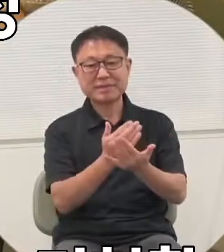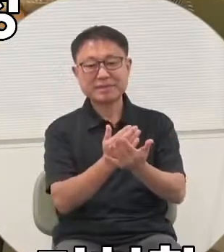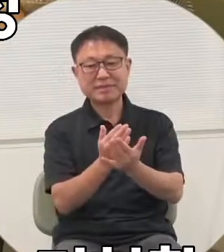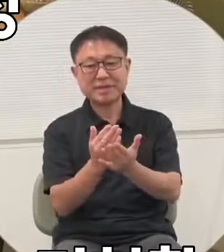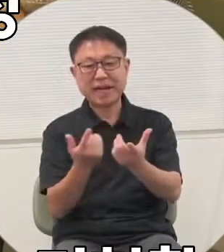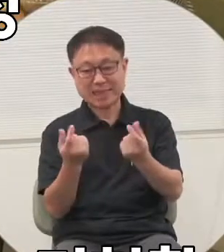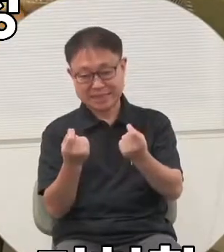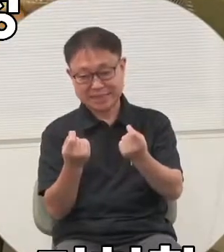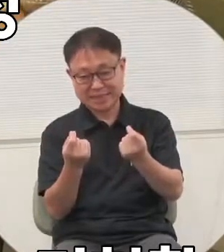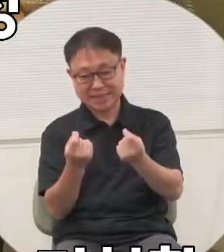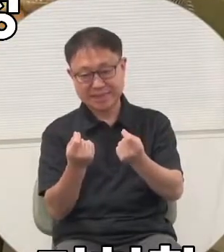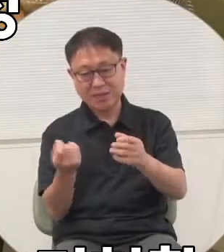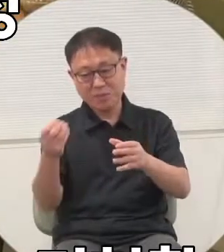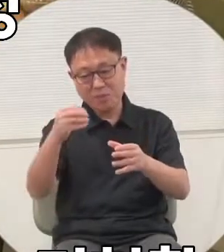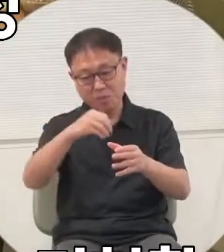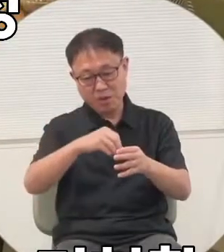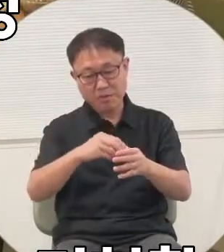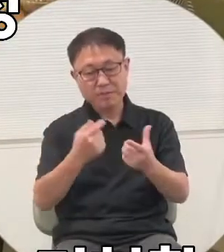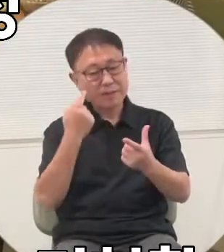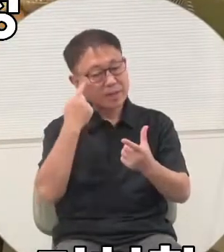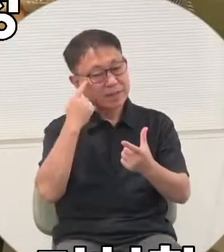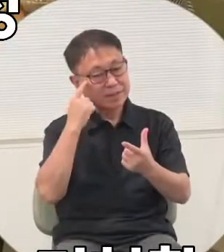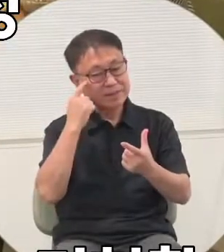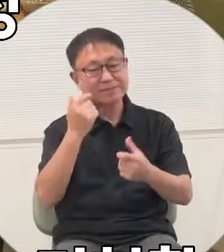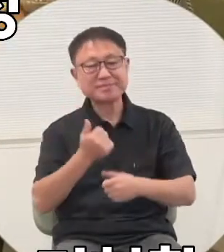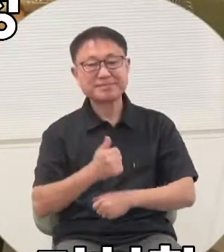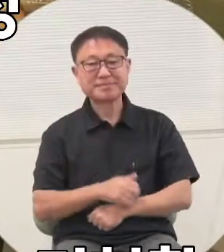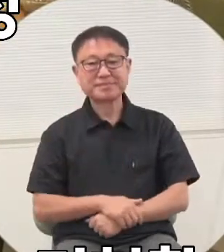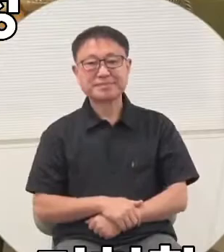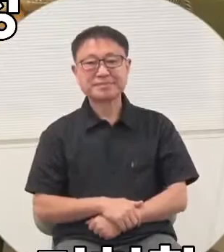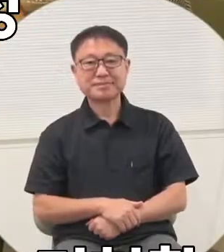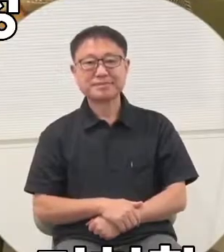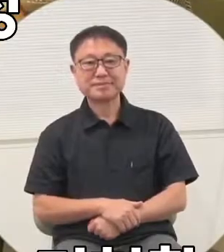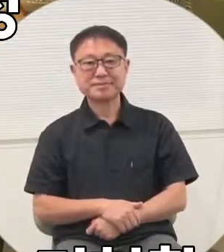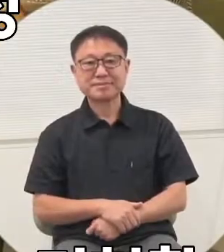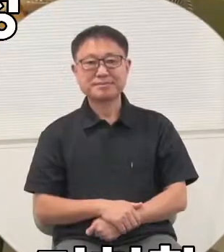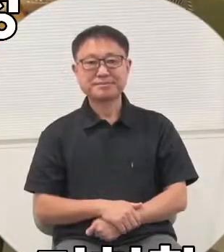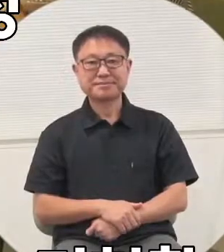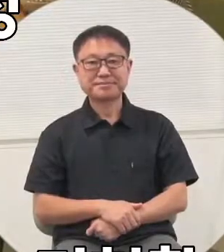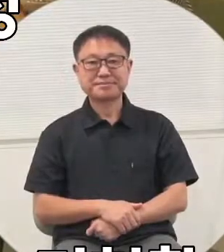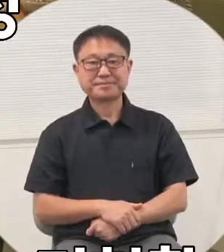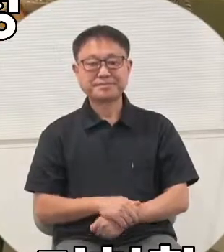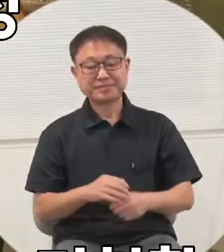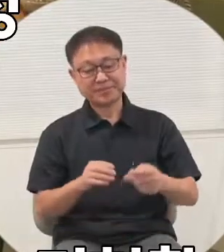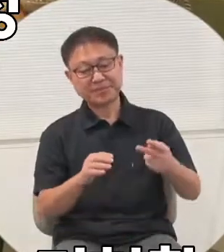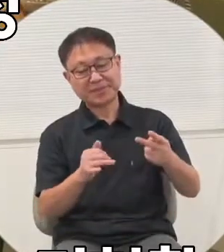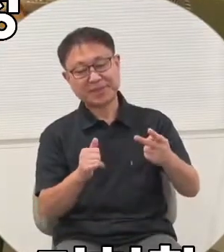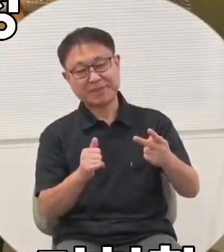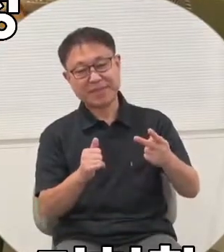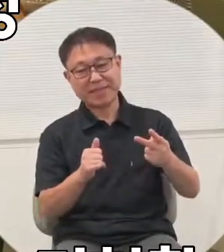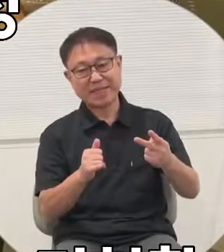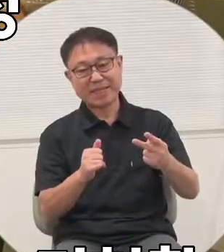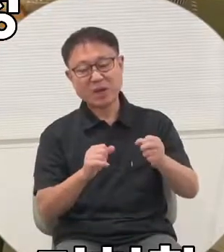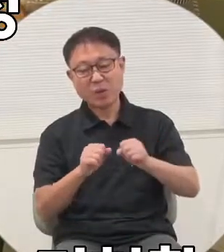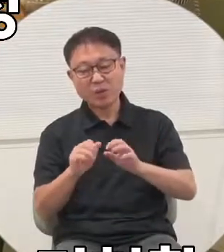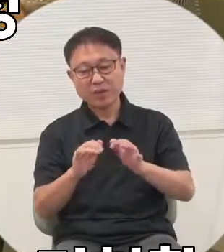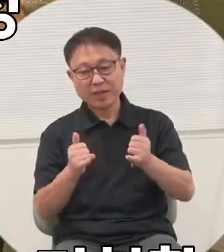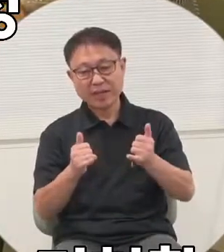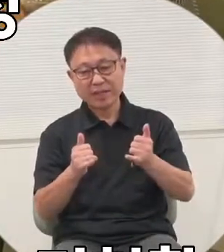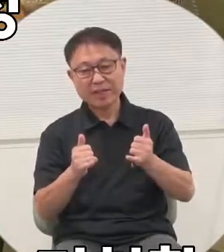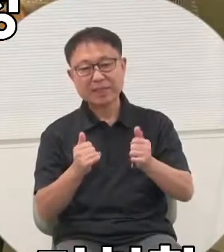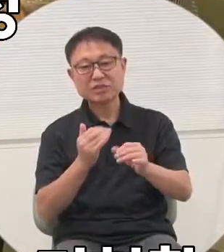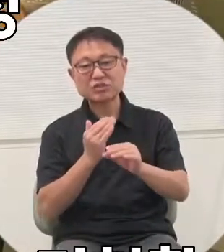다 활동가라고 생각하고 있어요. 저는 제 입장에서는요. 그러면 또 두 분이 또 서울 마을 활동가 연대로도